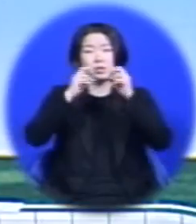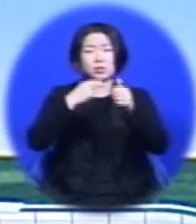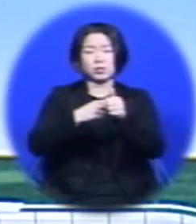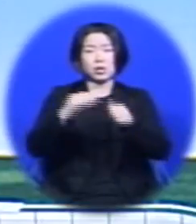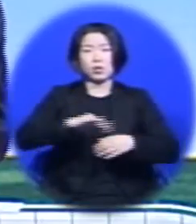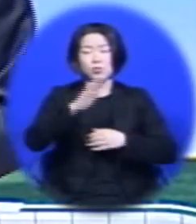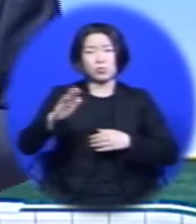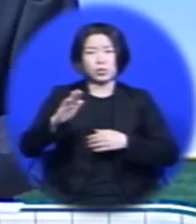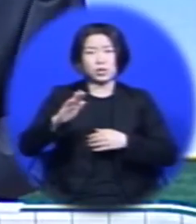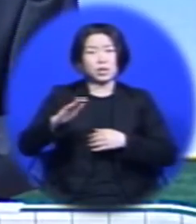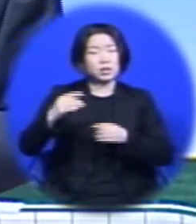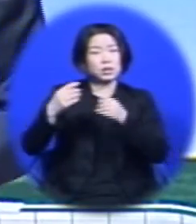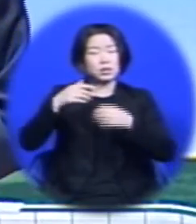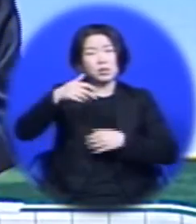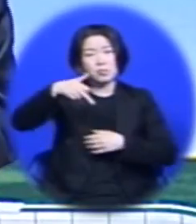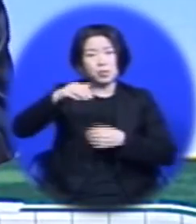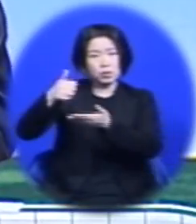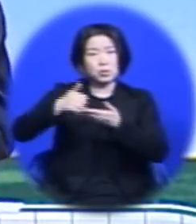게스트하우스의 계십니다